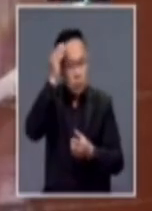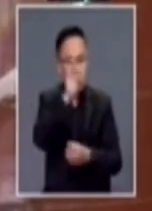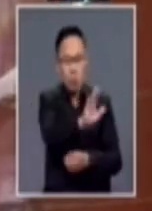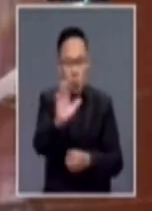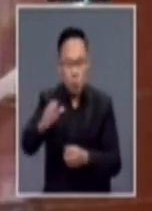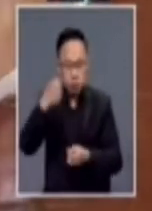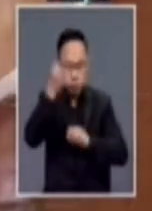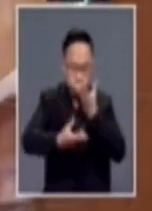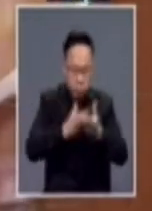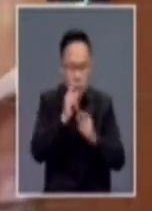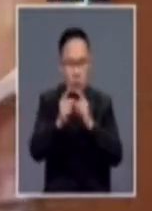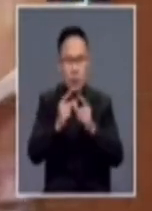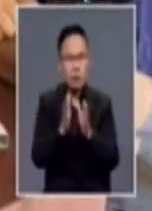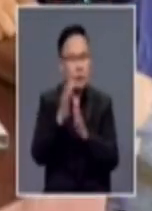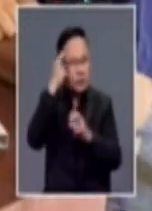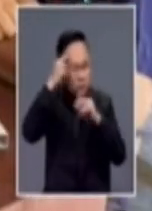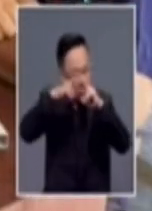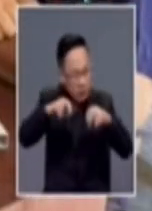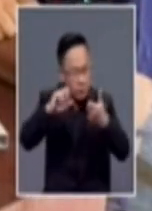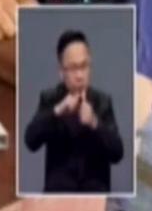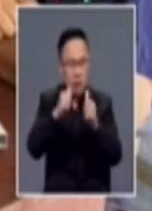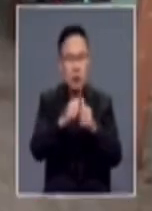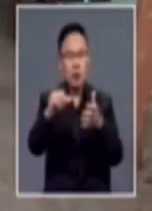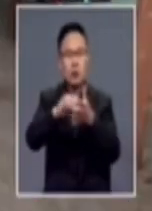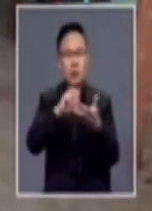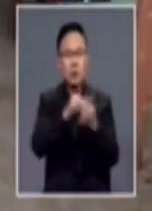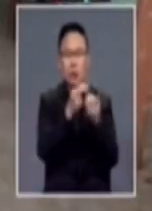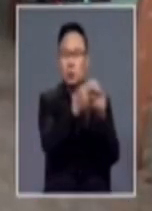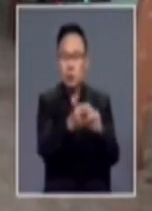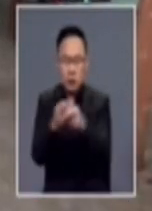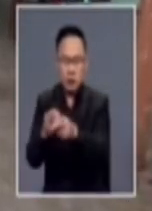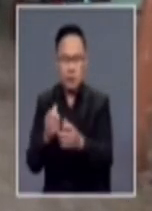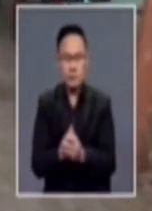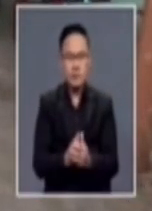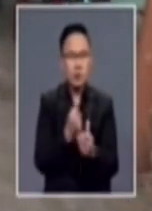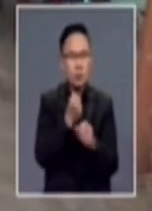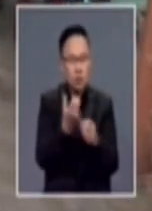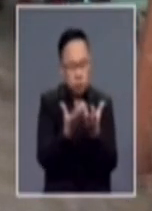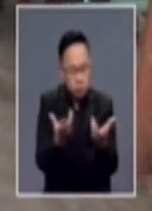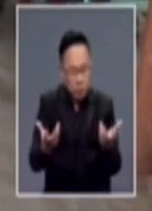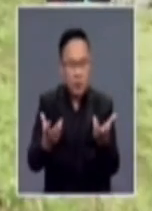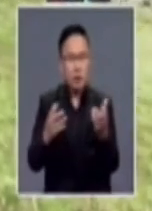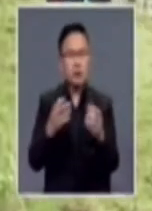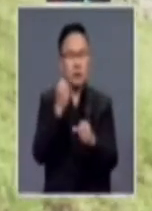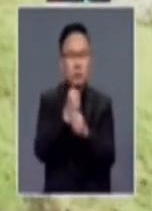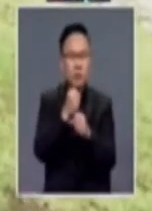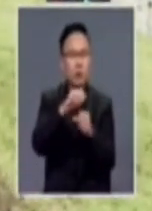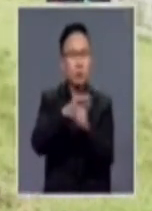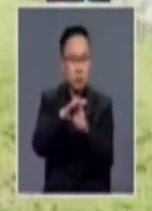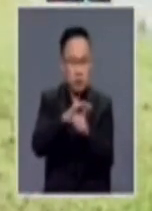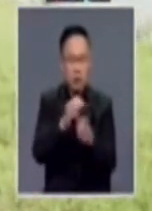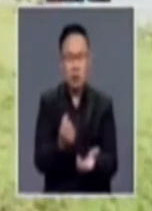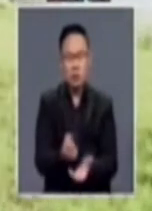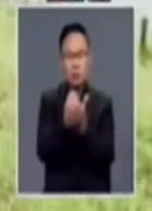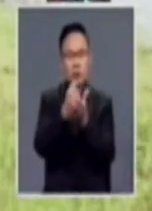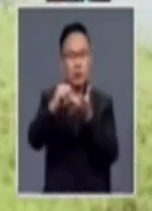ษตรกรจะคิดวิเคราะห์และตัดสินใจในการผลิตเองโดยใช้ปัจจัยการผลิตเท่าที่สมควรใช้จึงเป็นแนวทางในการลดต้นทุน